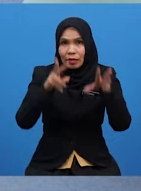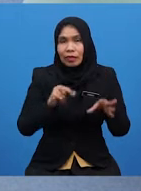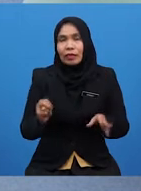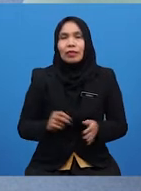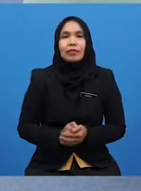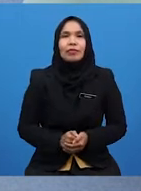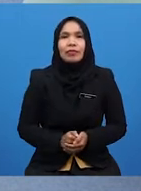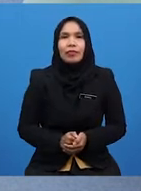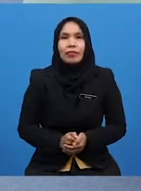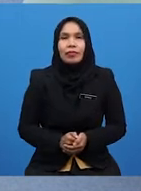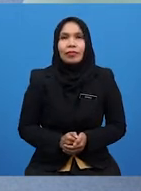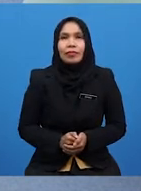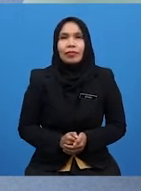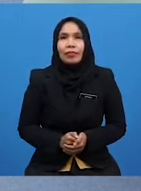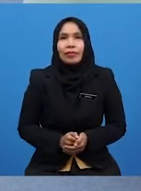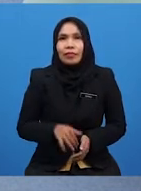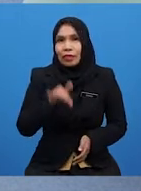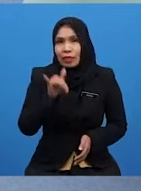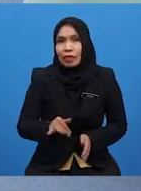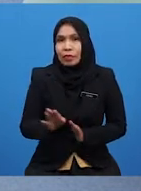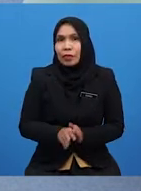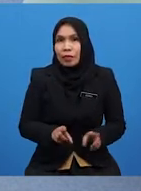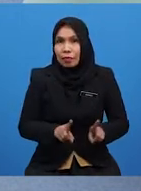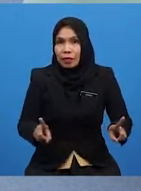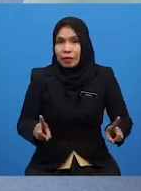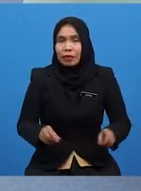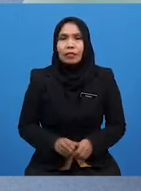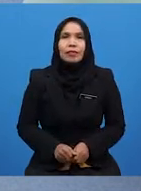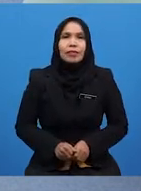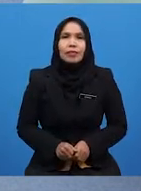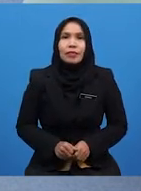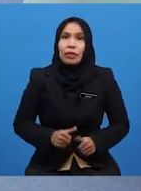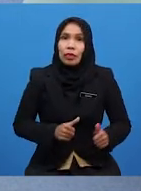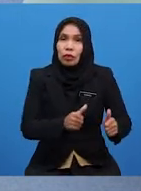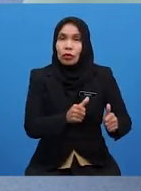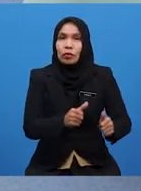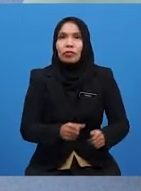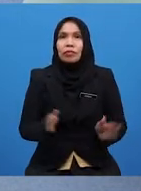yang berbeda mengikuti jenis Bile atau ruang yang tertentu